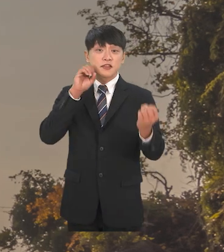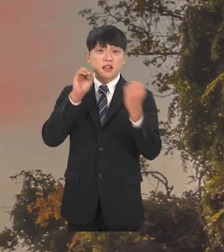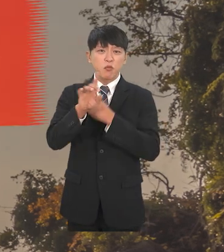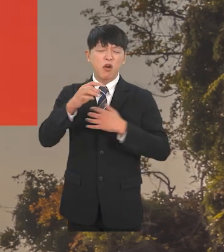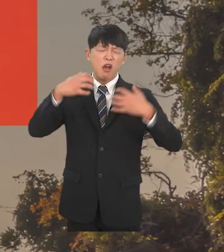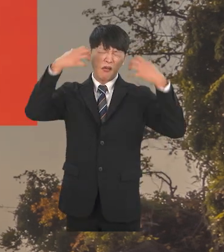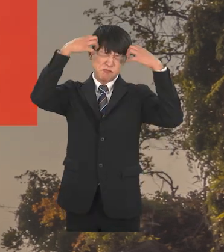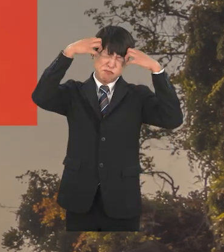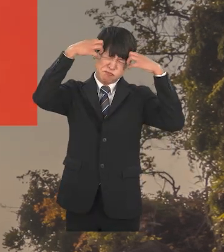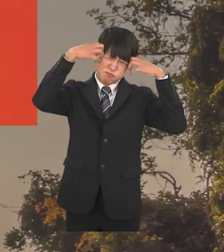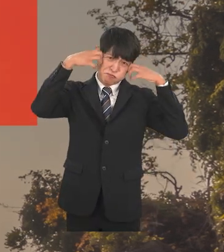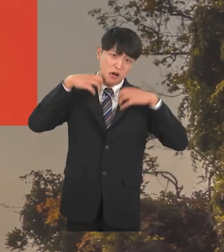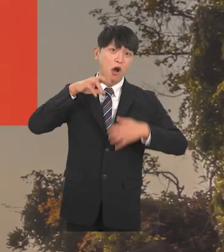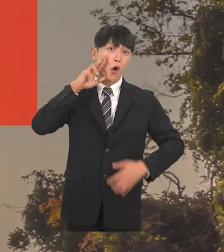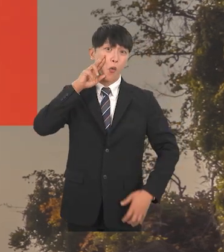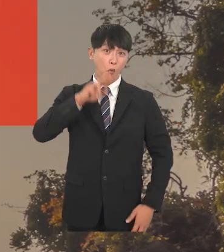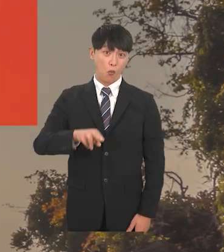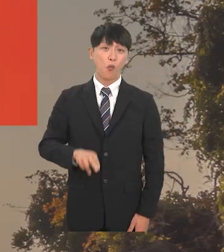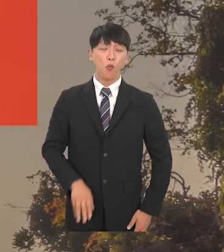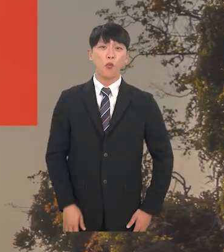정답은 바로 폭염입니다.